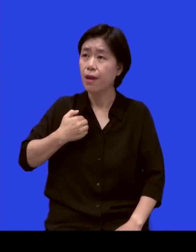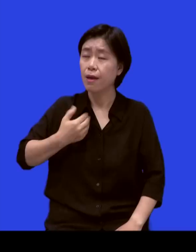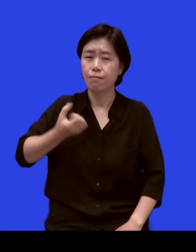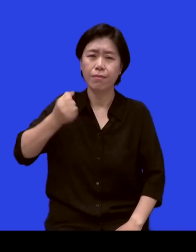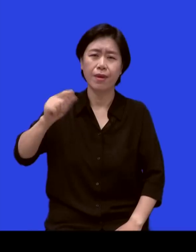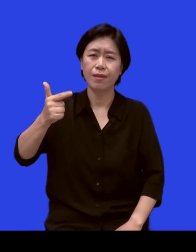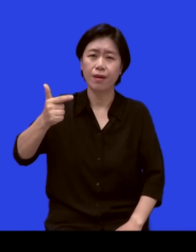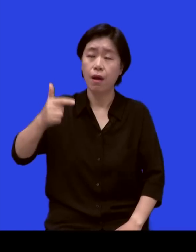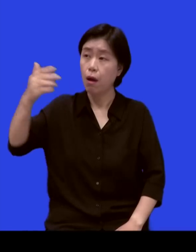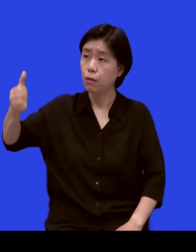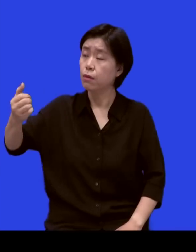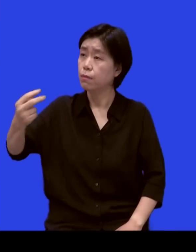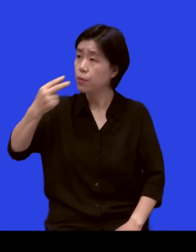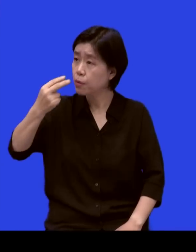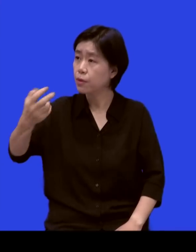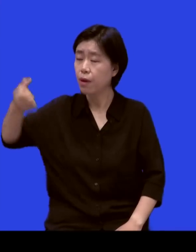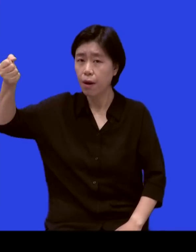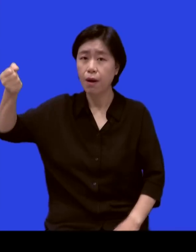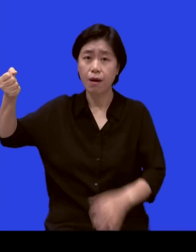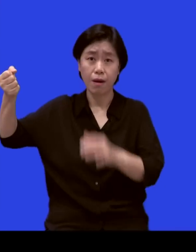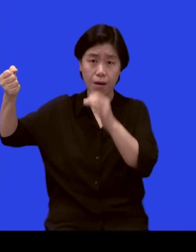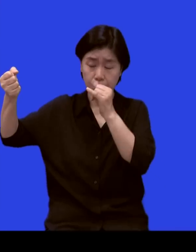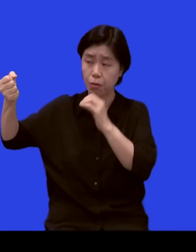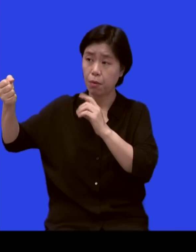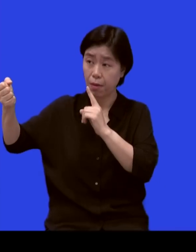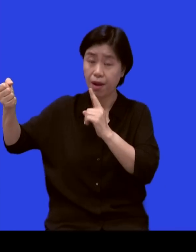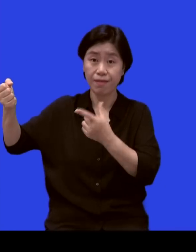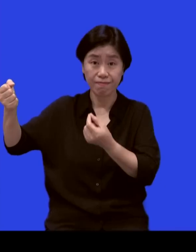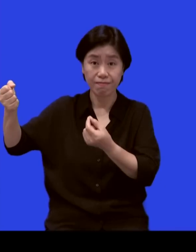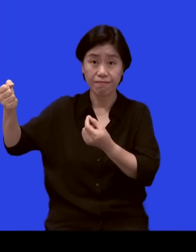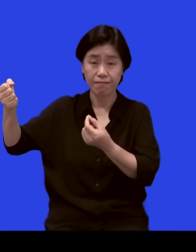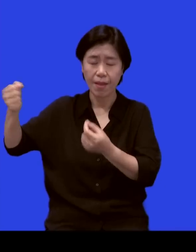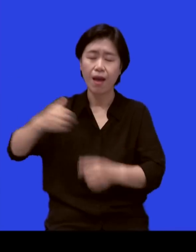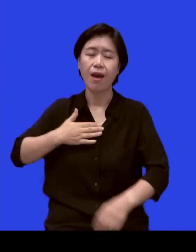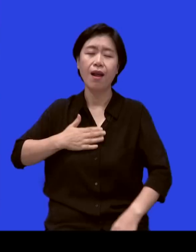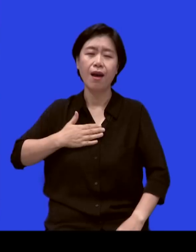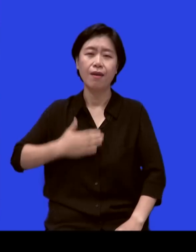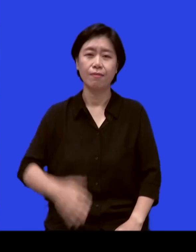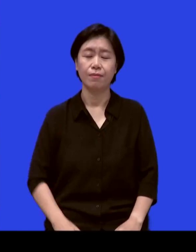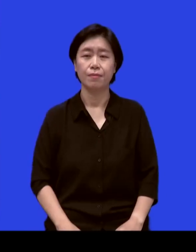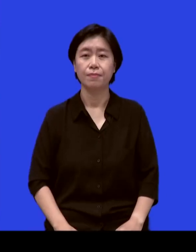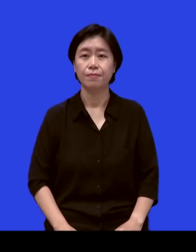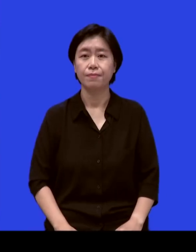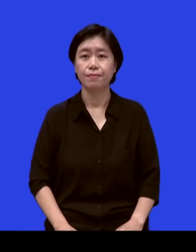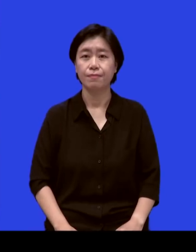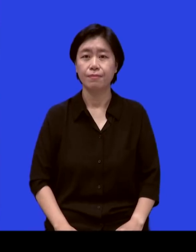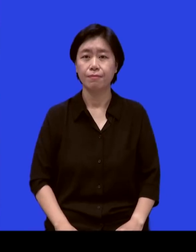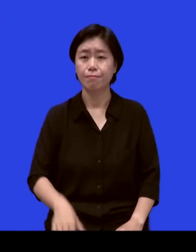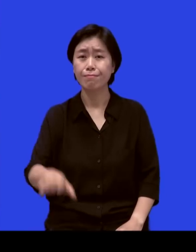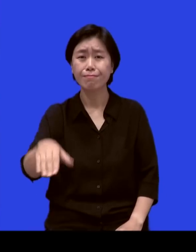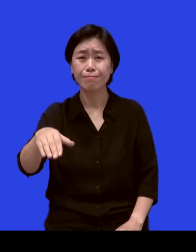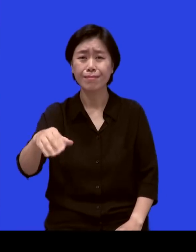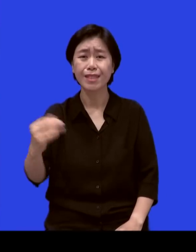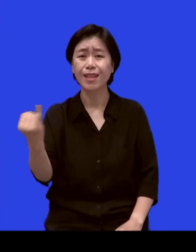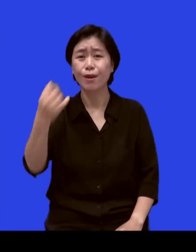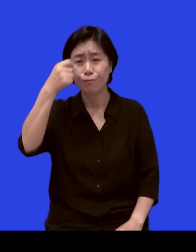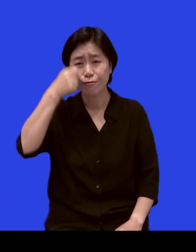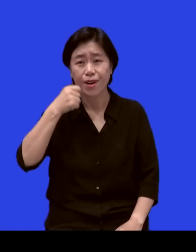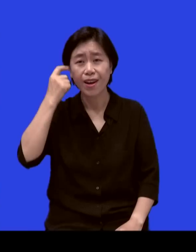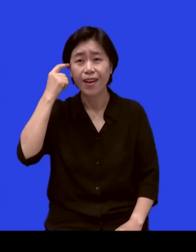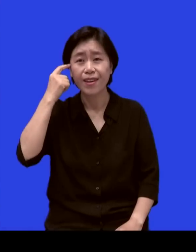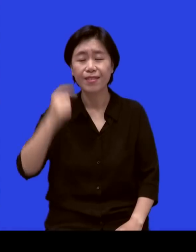거라면서 알겠다 이러더라고. 그러니까 담대하게 이렇게 받아들이셨어요. 아이고 연일이 눈물 뚝뚝